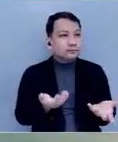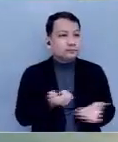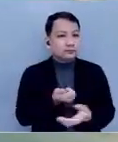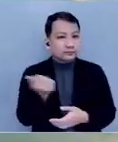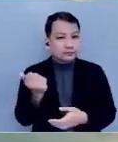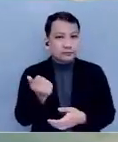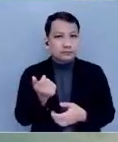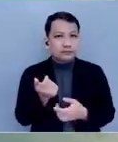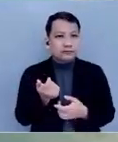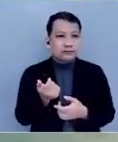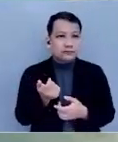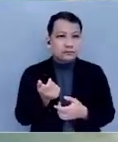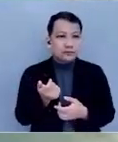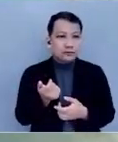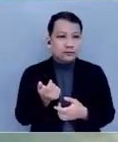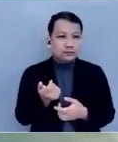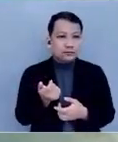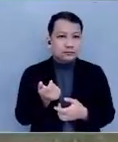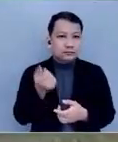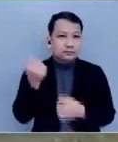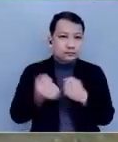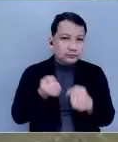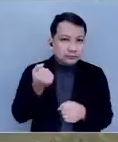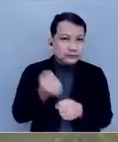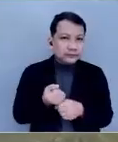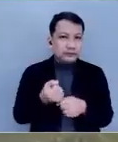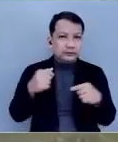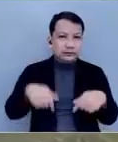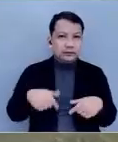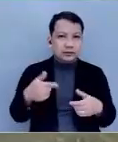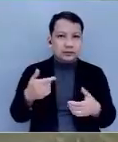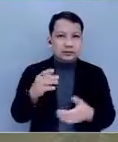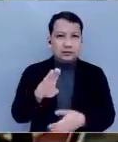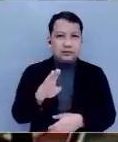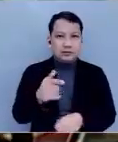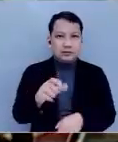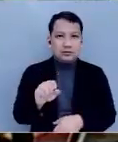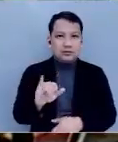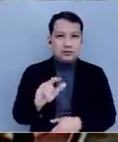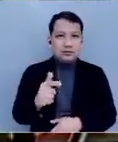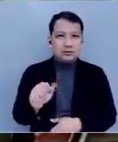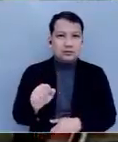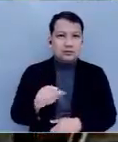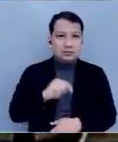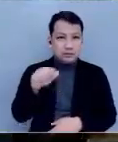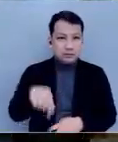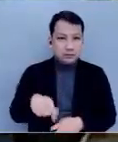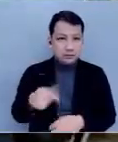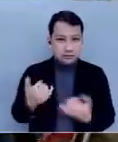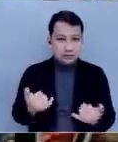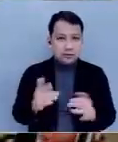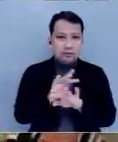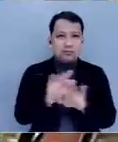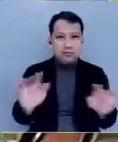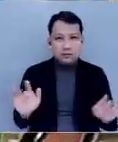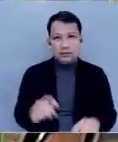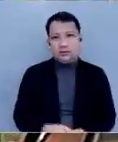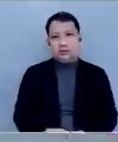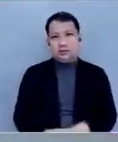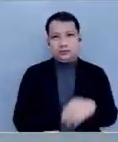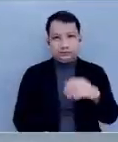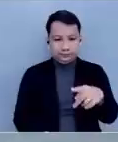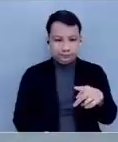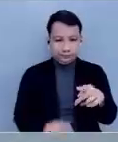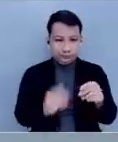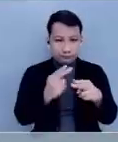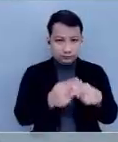nangyayari, dekada na daw silang bumuboto dito sa Bagong Silang Elementary School. Pero pagdating ngayong araw, wala na doon sa polling precinct yung kanilang